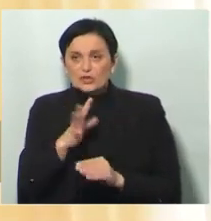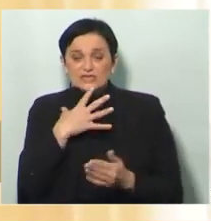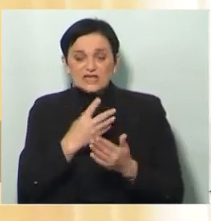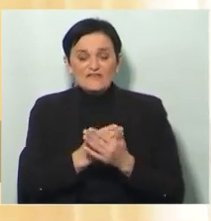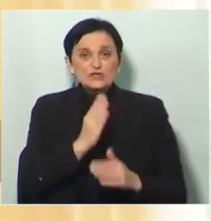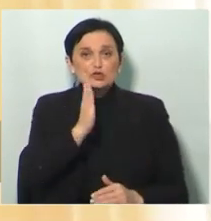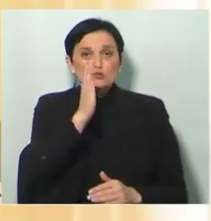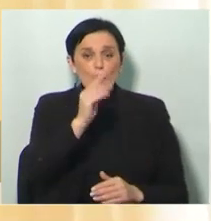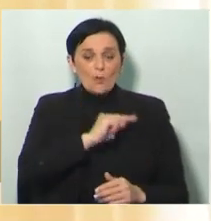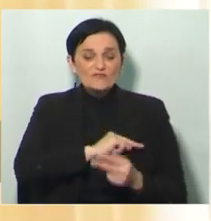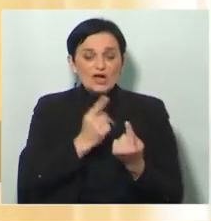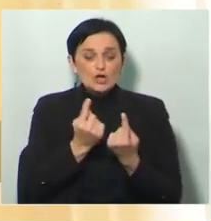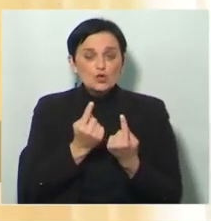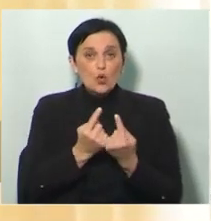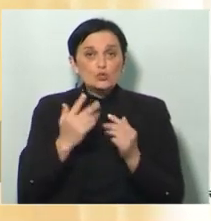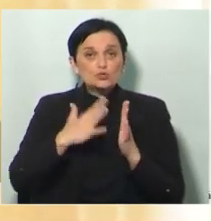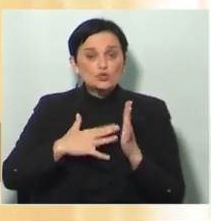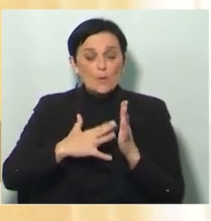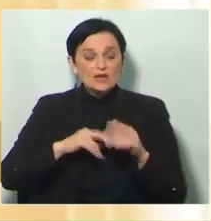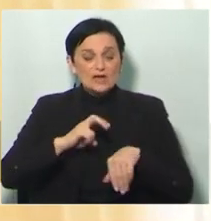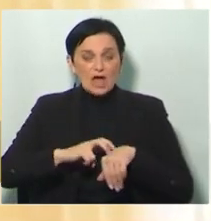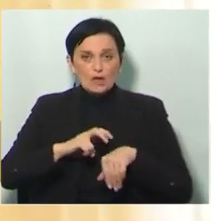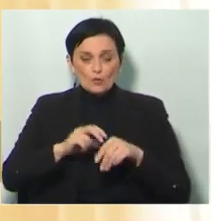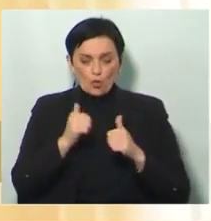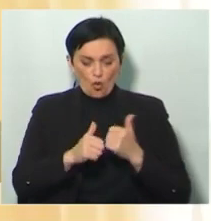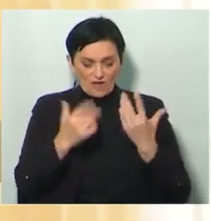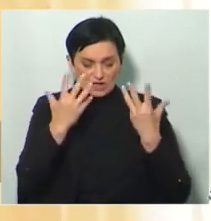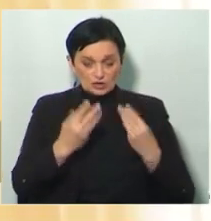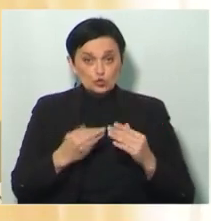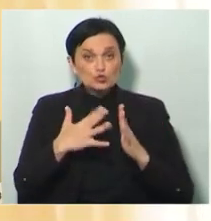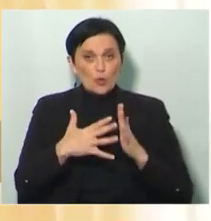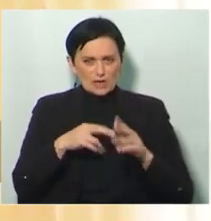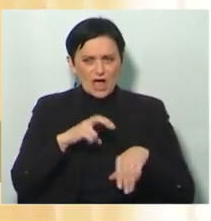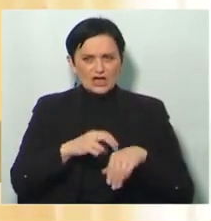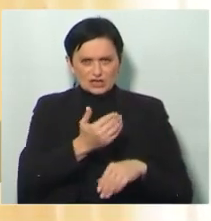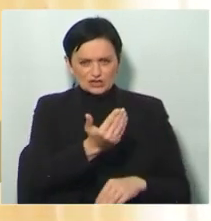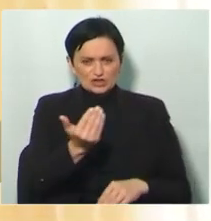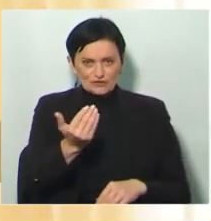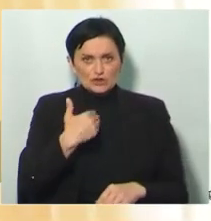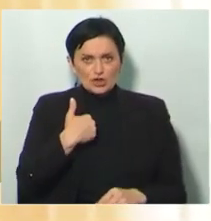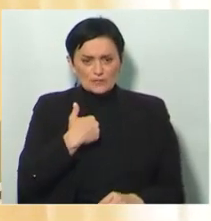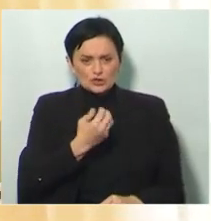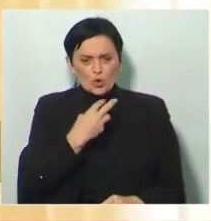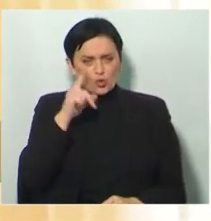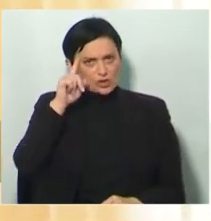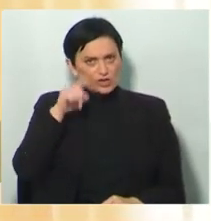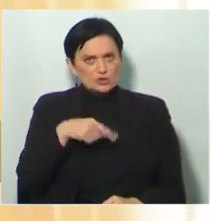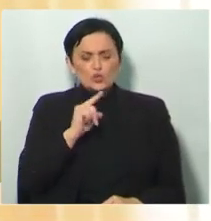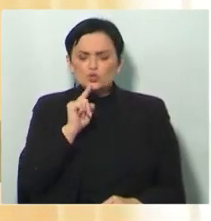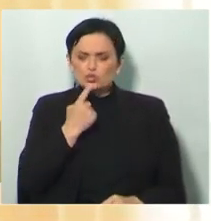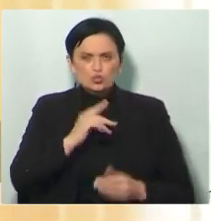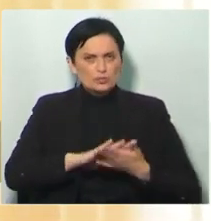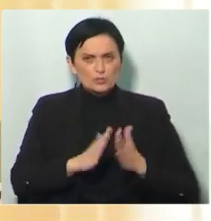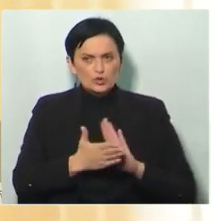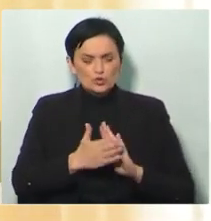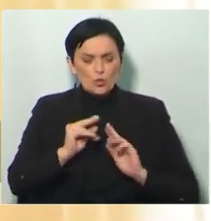მომავალი კოლეგების, სოფლის ექიმების ყოველდღიურობასთან. სოფლის ექიმები თქვენობა ჩემს უკეთ იცით, ბევრად უფრო რთულ